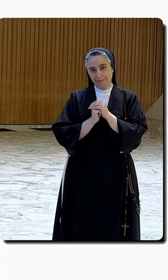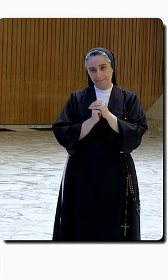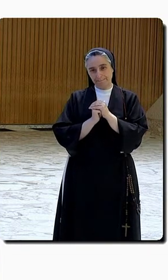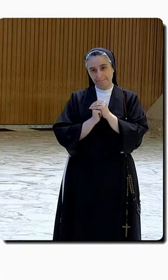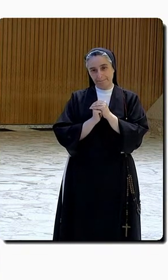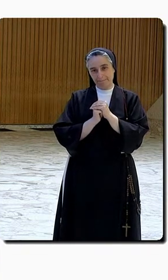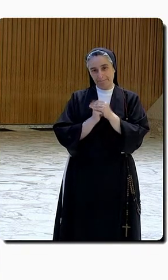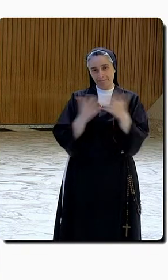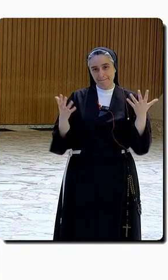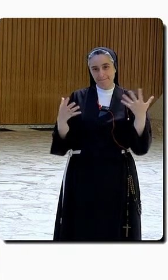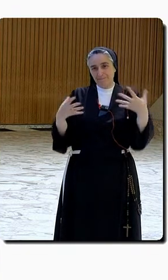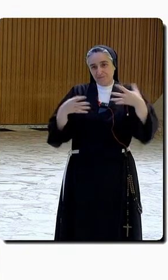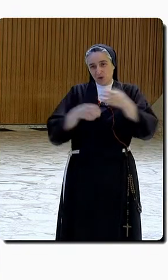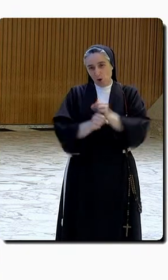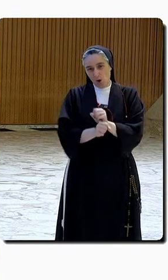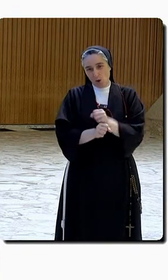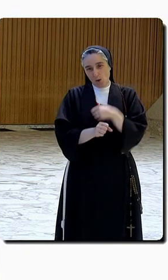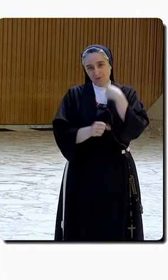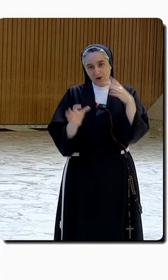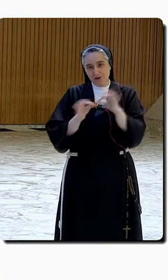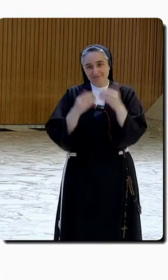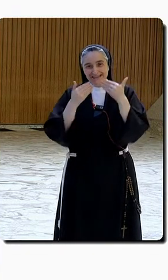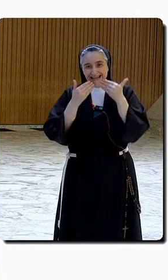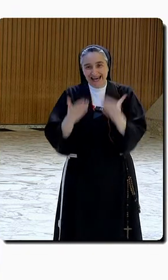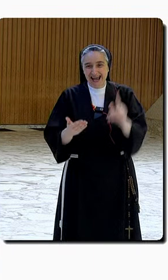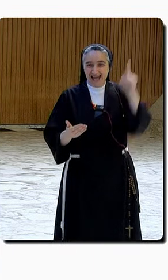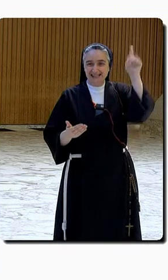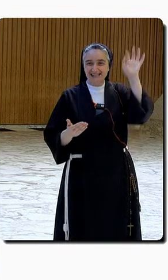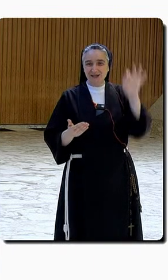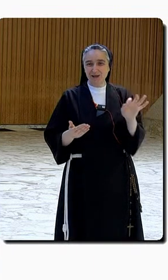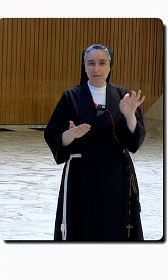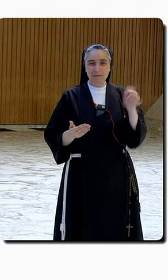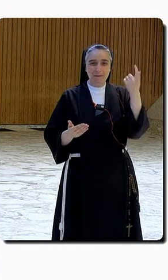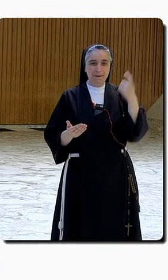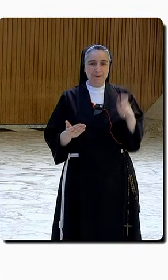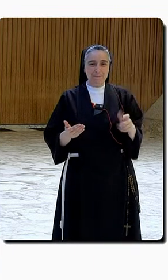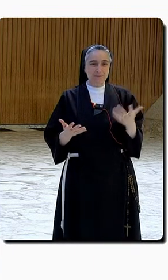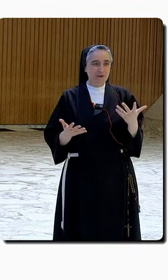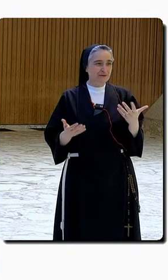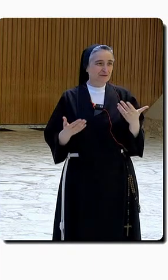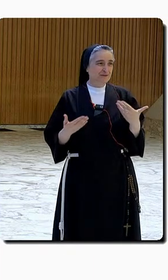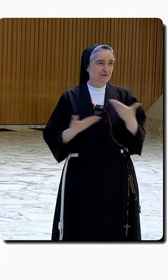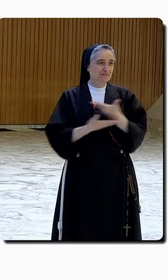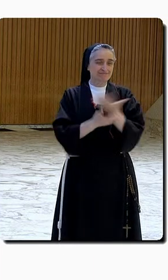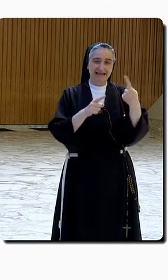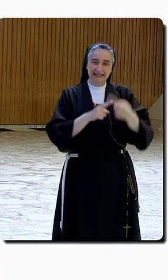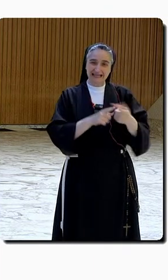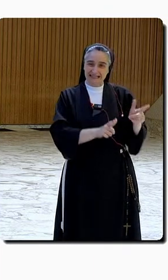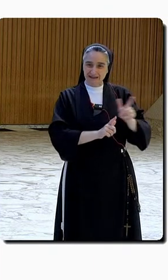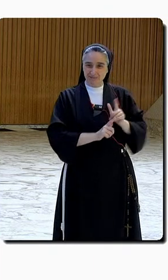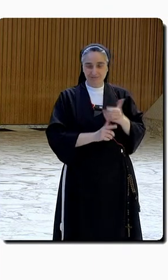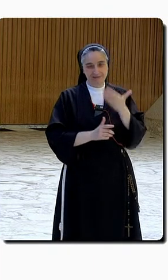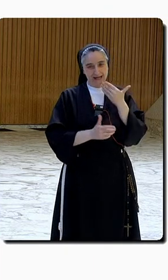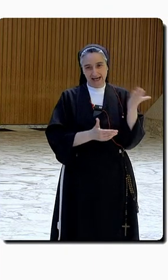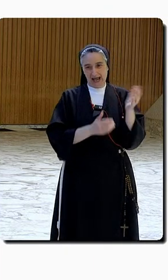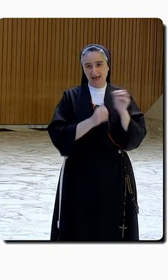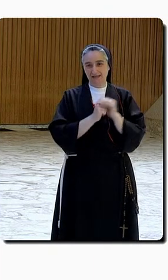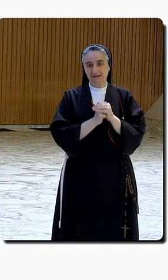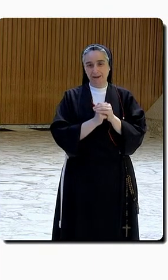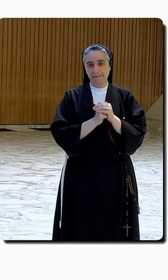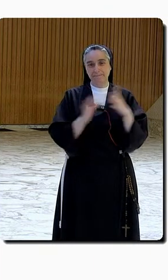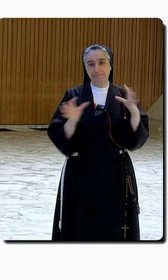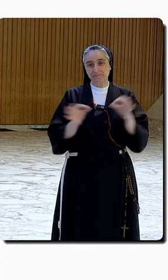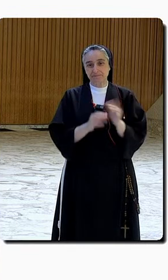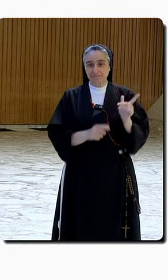Ecco, concludiamo anzitutto ringraziando il Signore per queste storie, per queste testimonianze. E noi